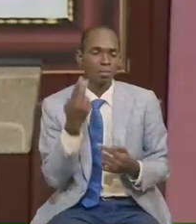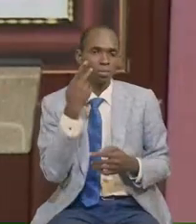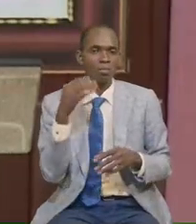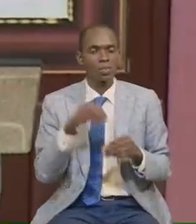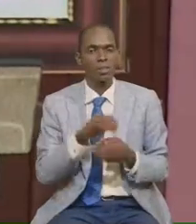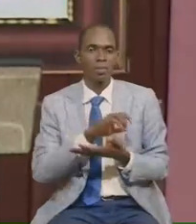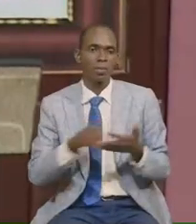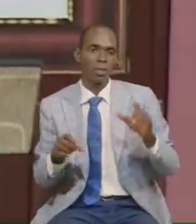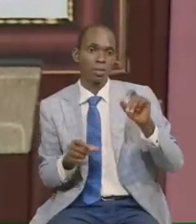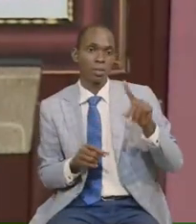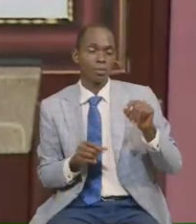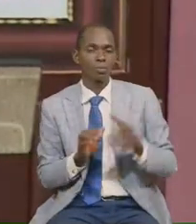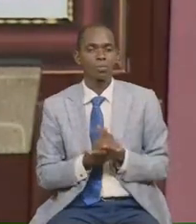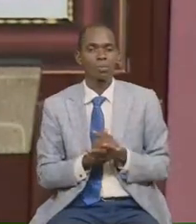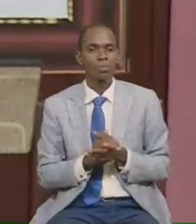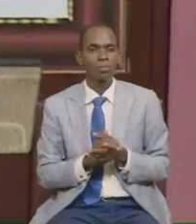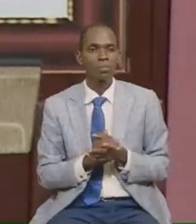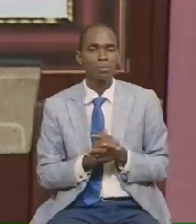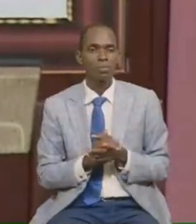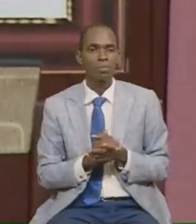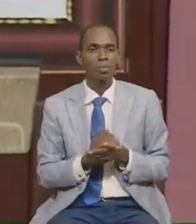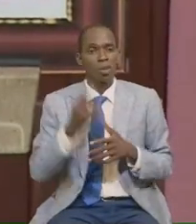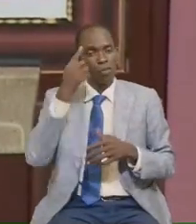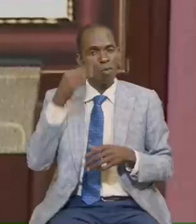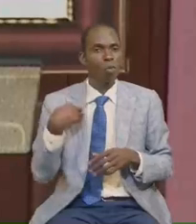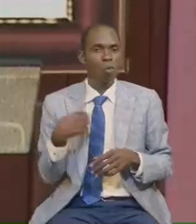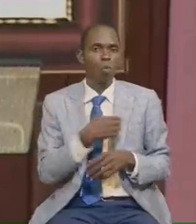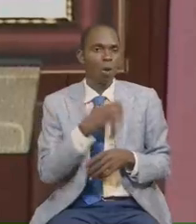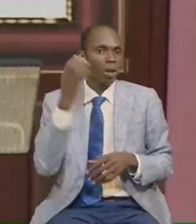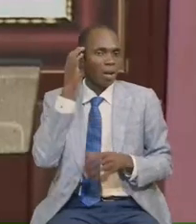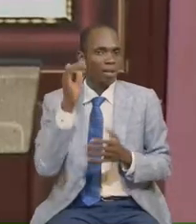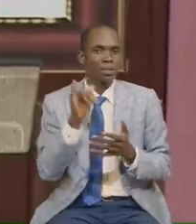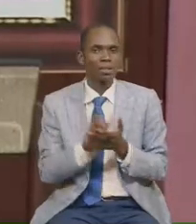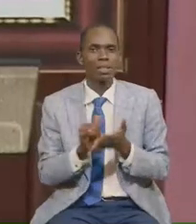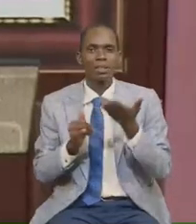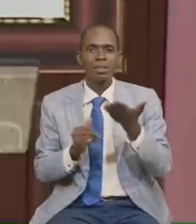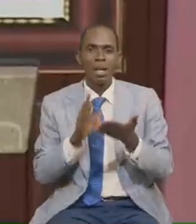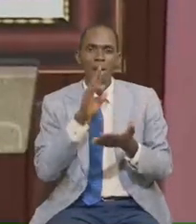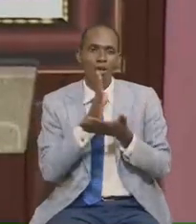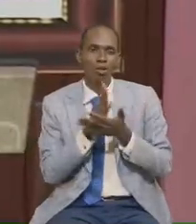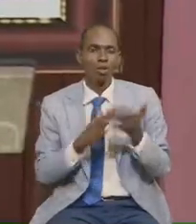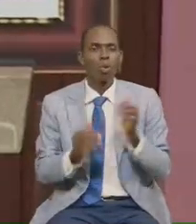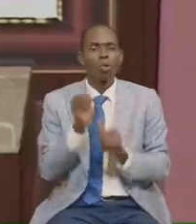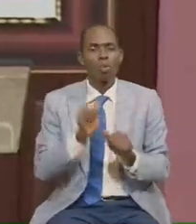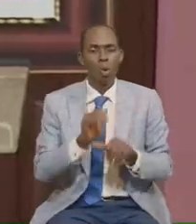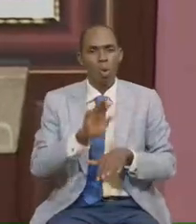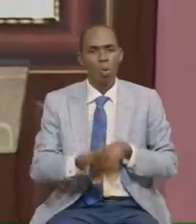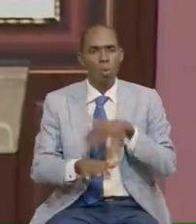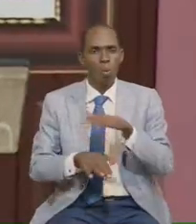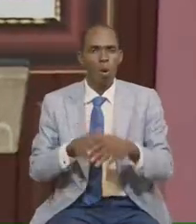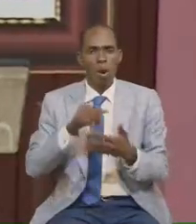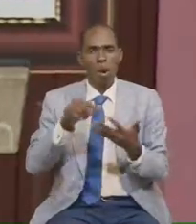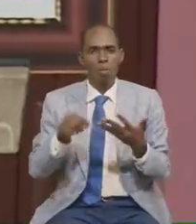Nous apprenons cependant qu'il y en a parmi vous quelques-uns qui vivent dans le désordre, qui